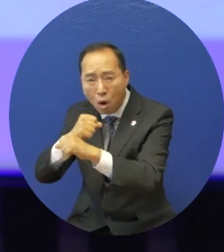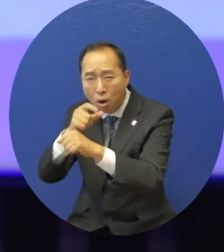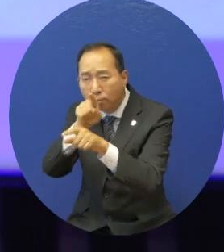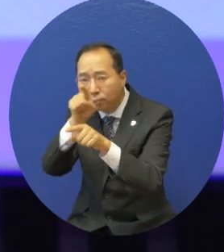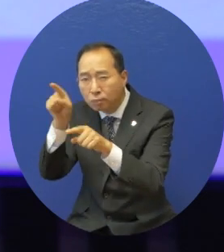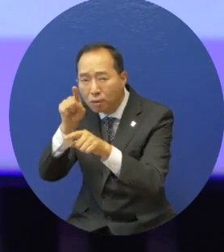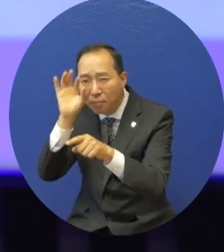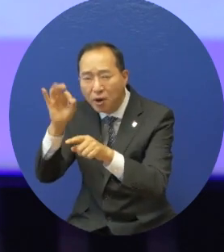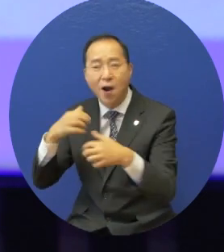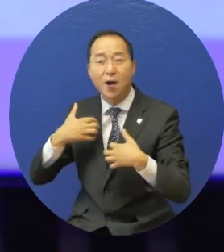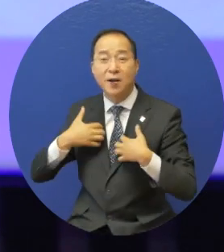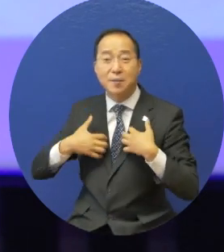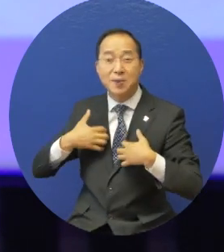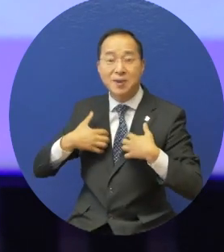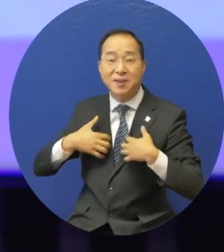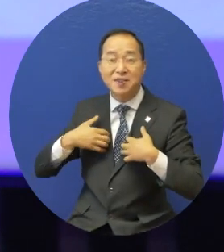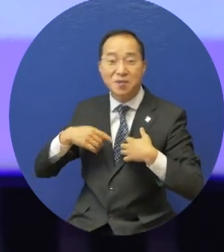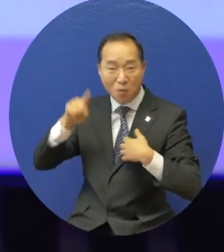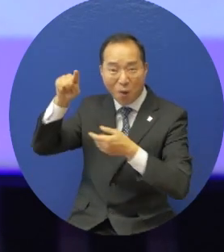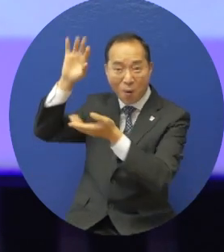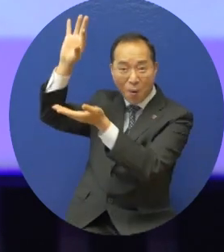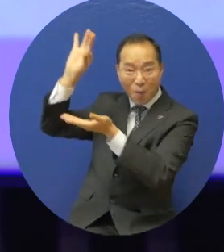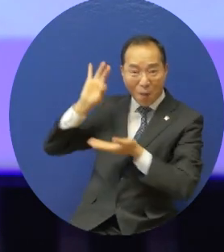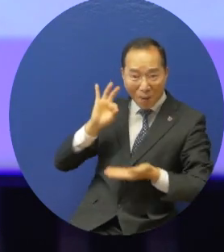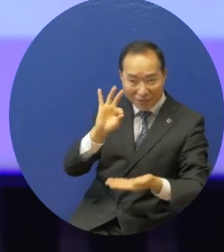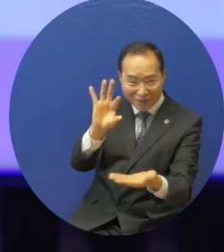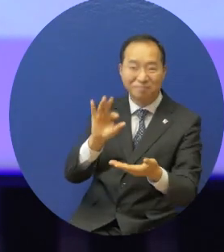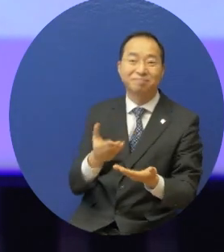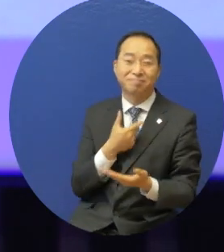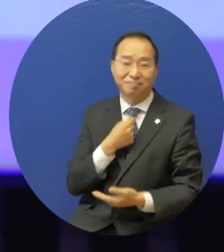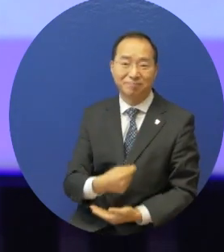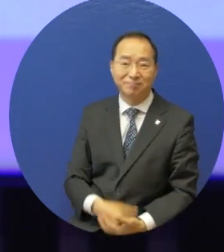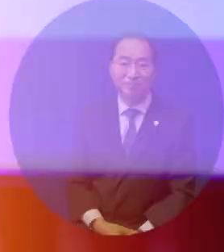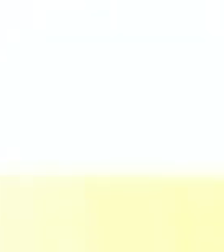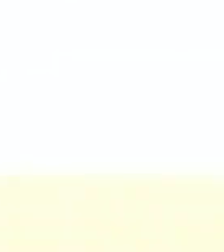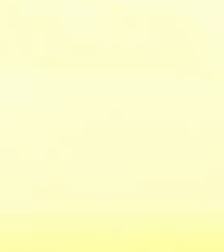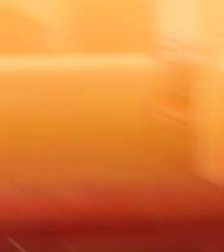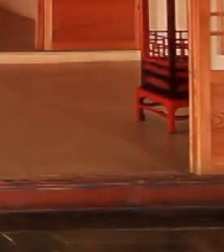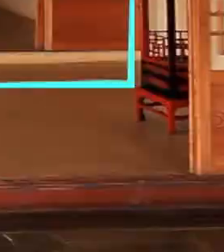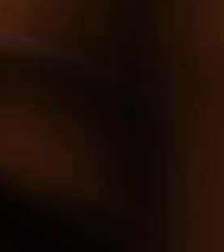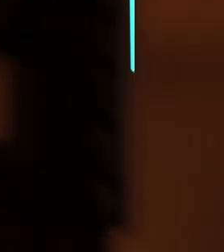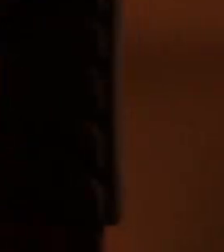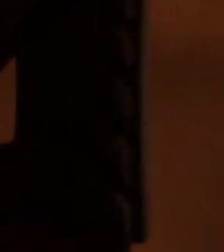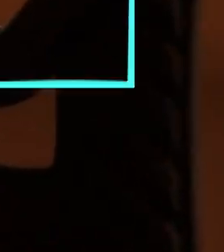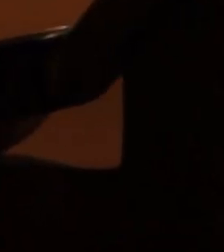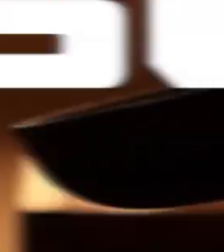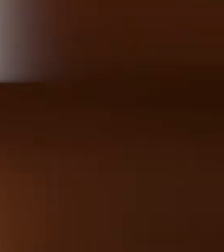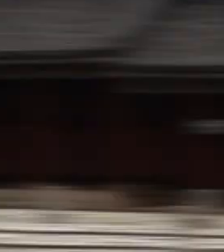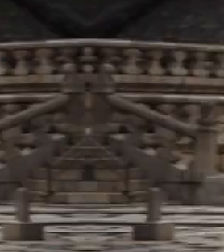과정을 공부하다 보니까 너무너무 재미있었습니다. 네, 그것을 여러분들하고 오늘 소통을 할 거예요.